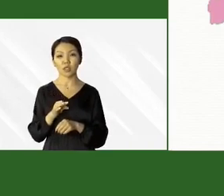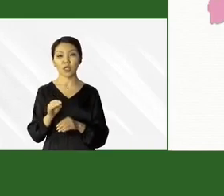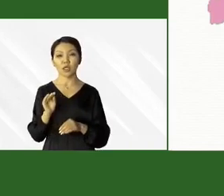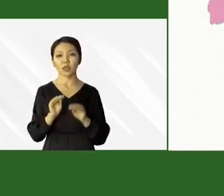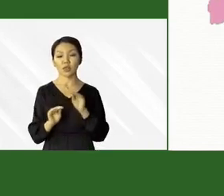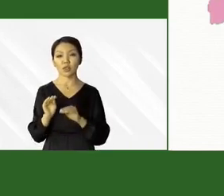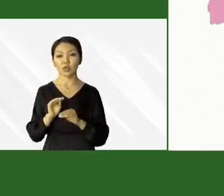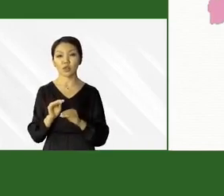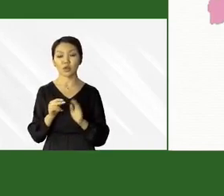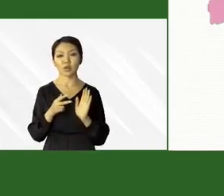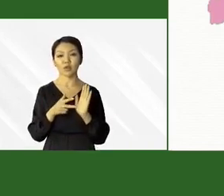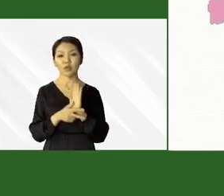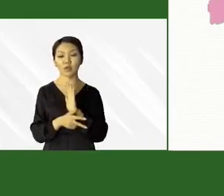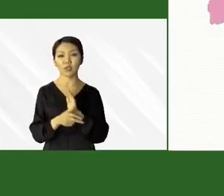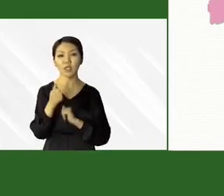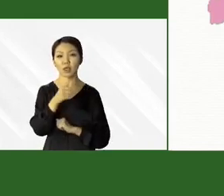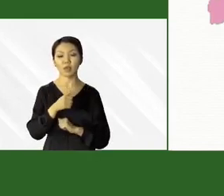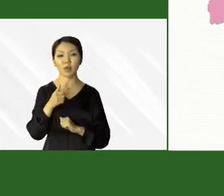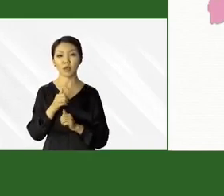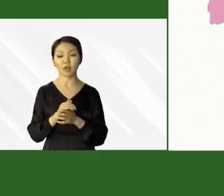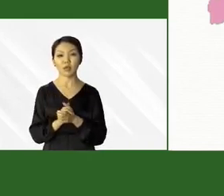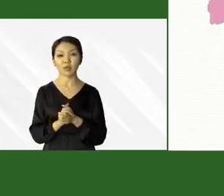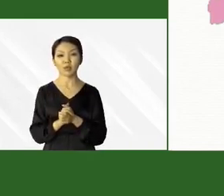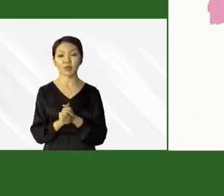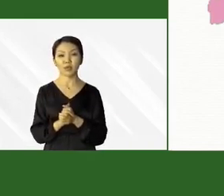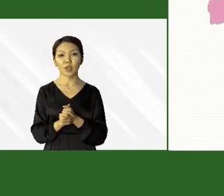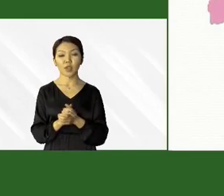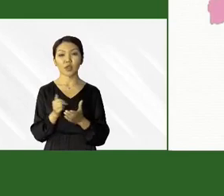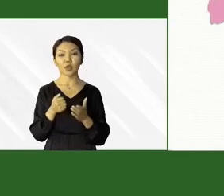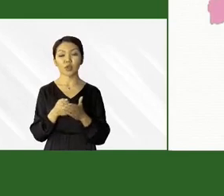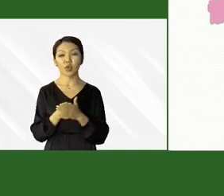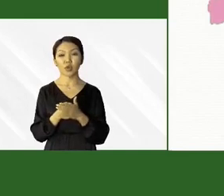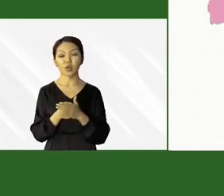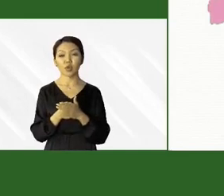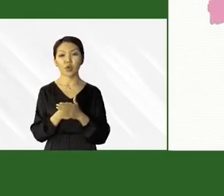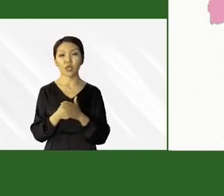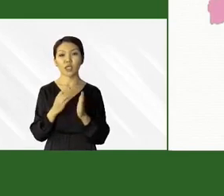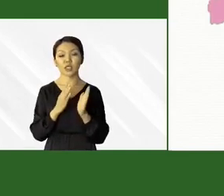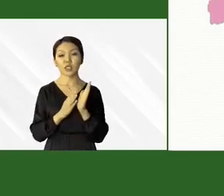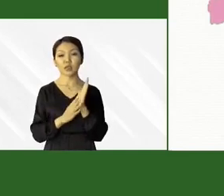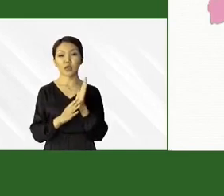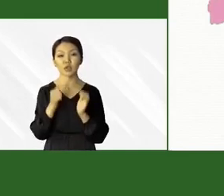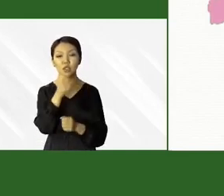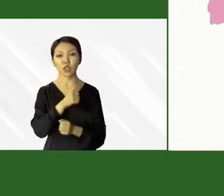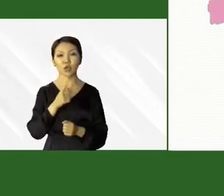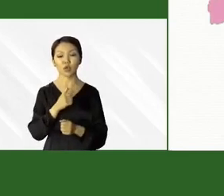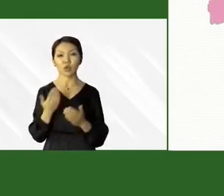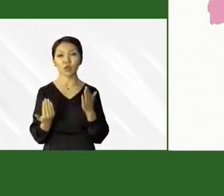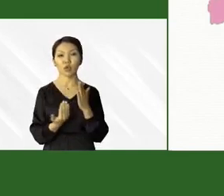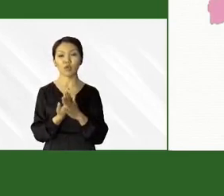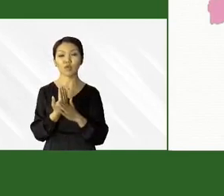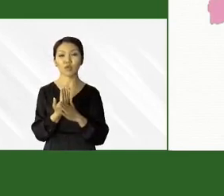году. С 1980 по 1990 годы вновь